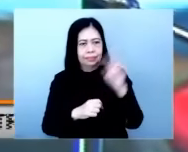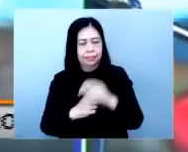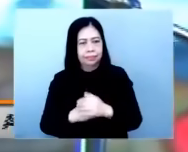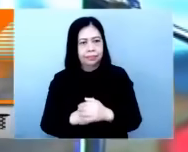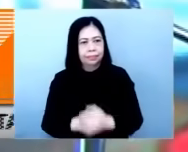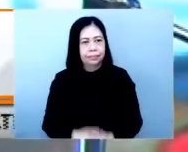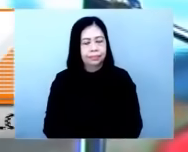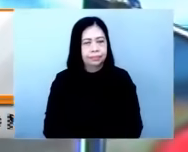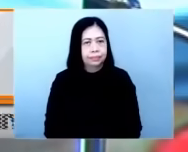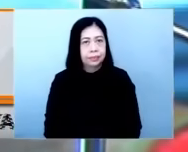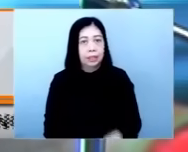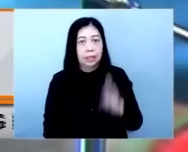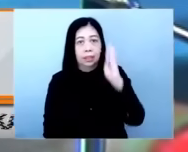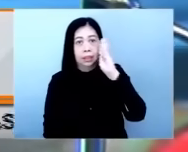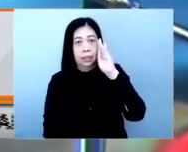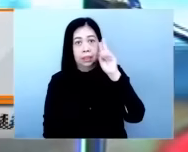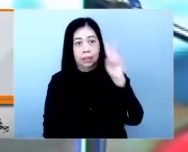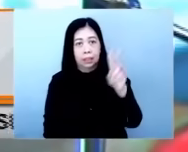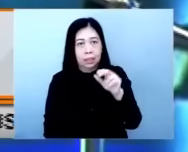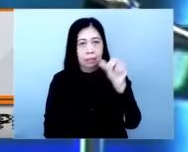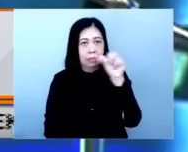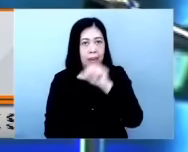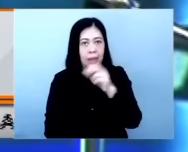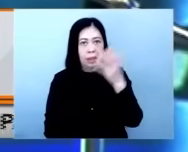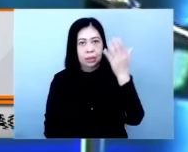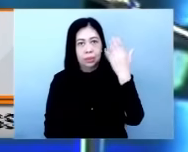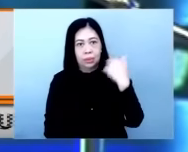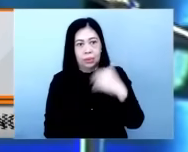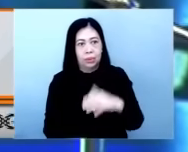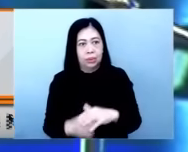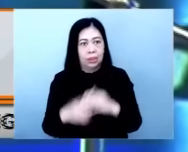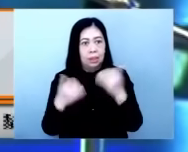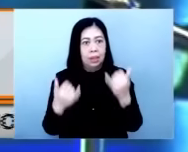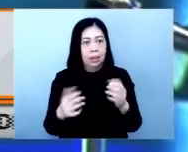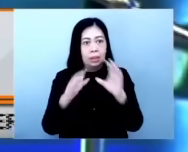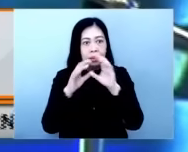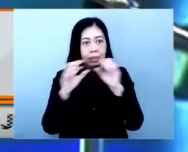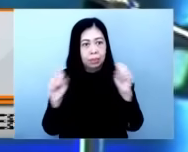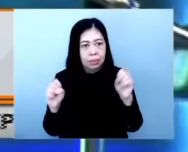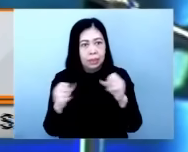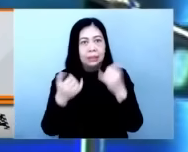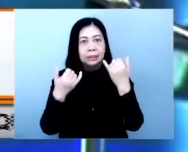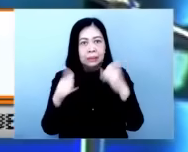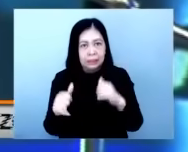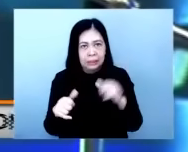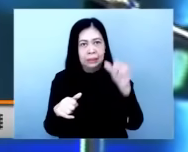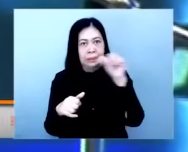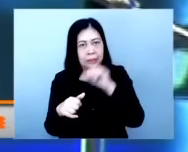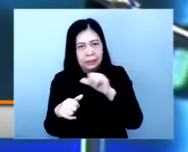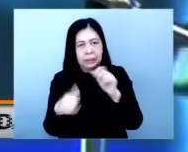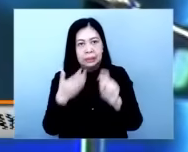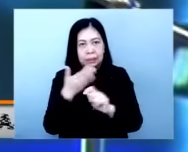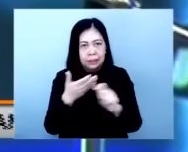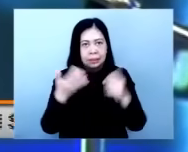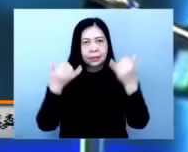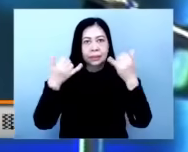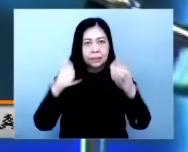Bongbong Marcos bangag noon. Ngayong presidente na, bangag natin ang